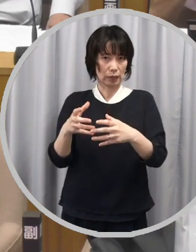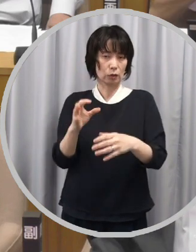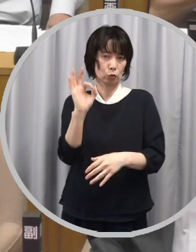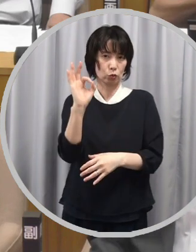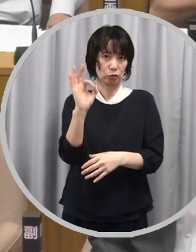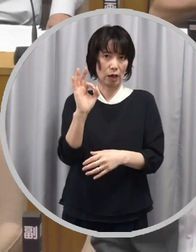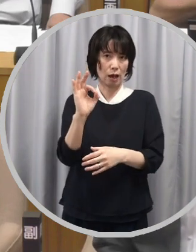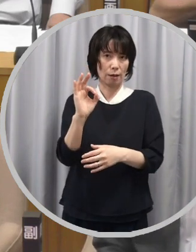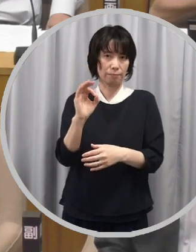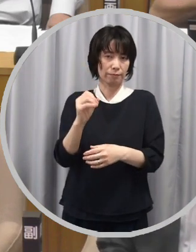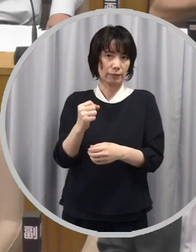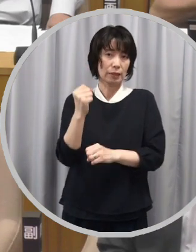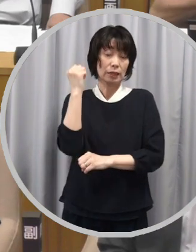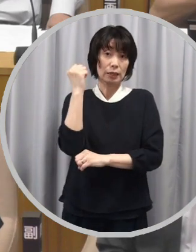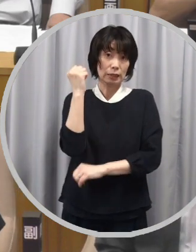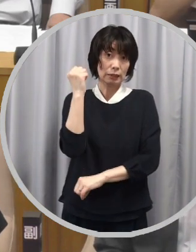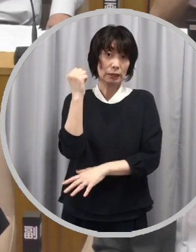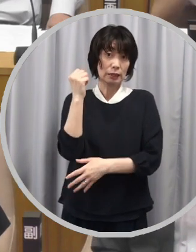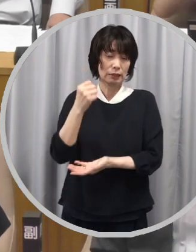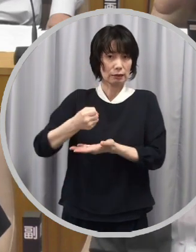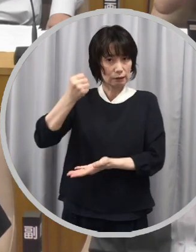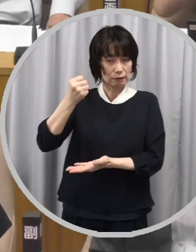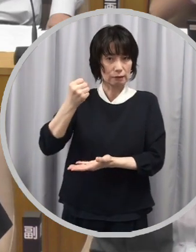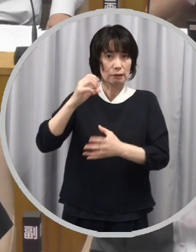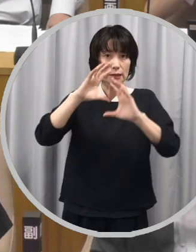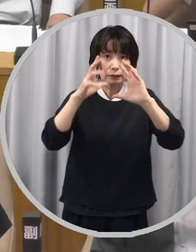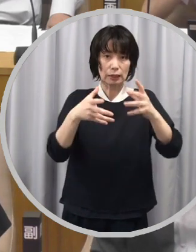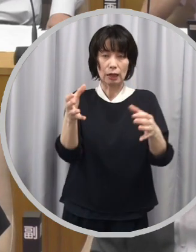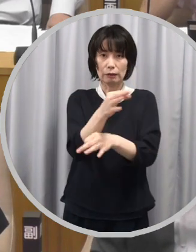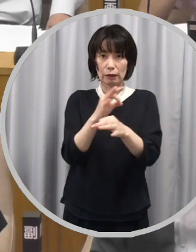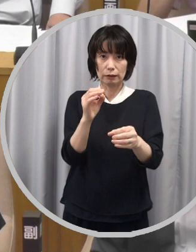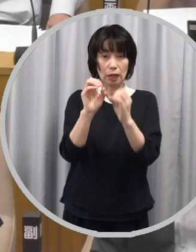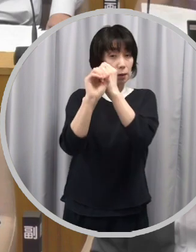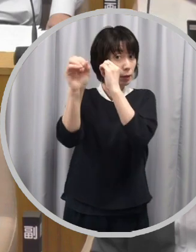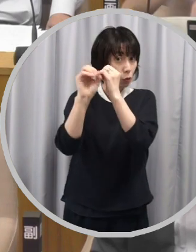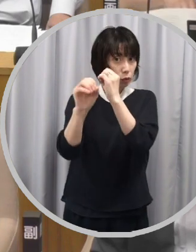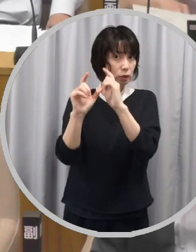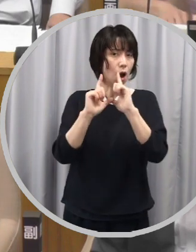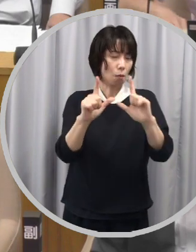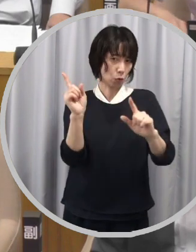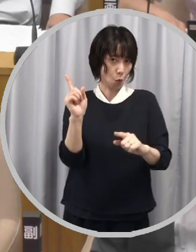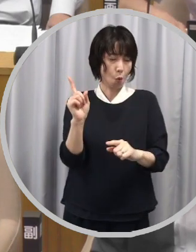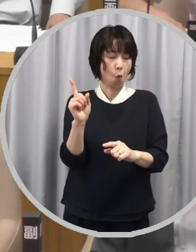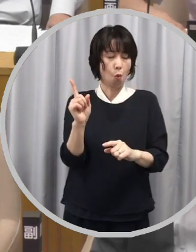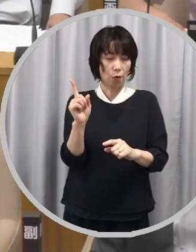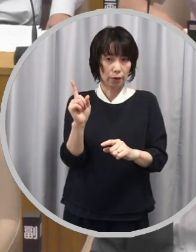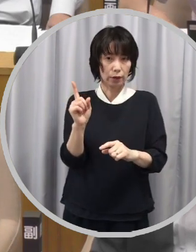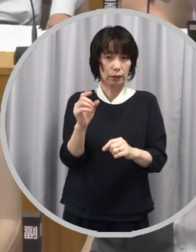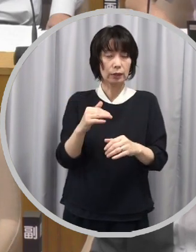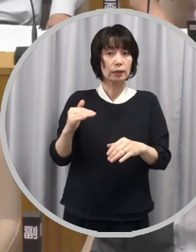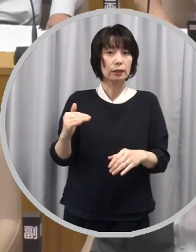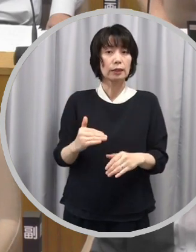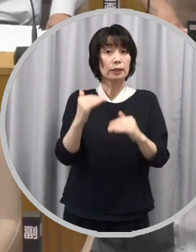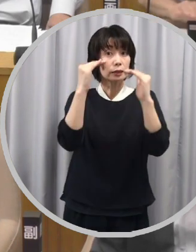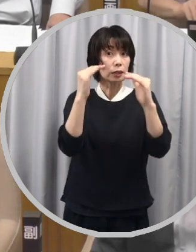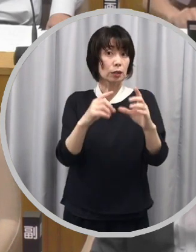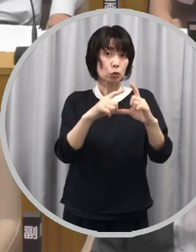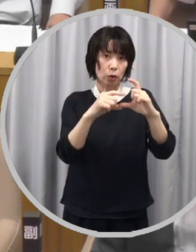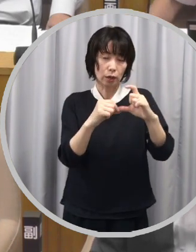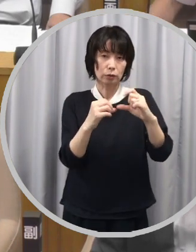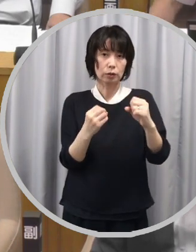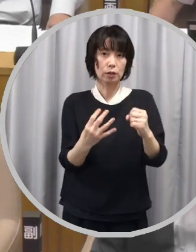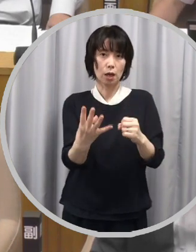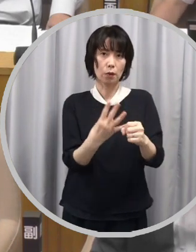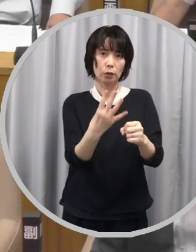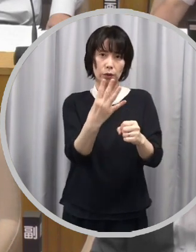が4月に発表した世界経済見通しにおきましては、成長率は令和4年から減速